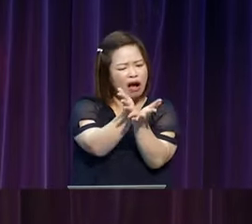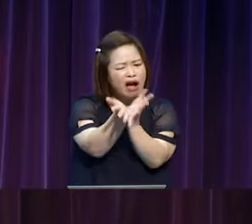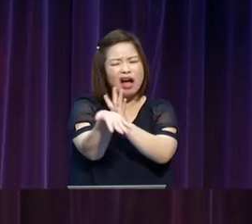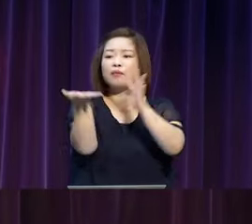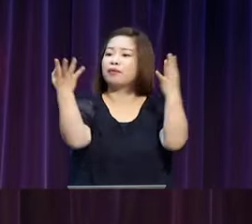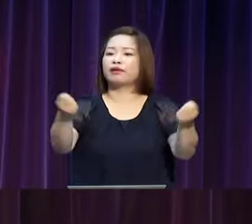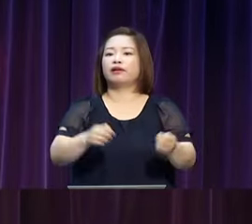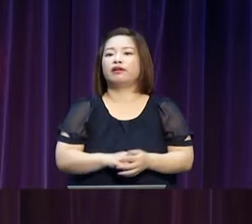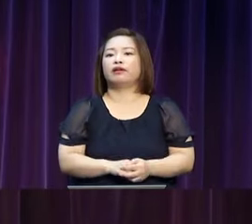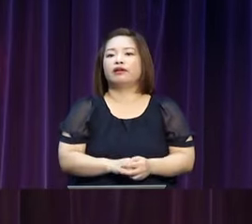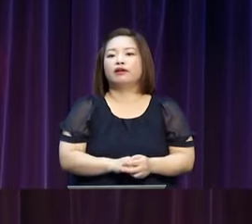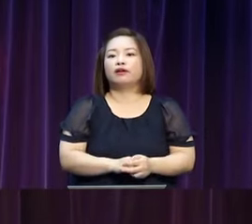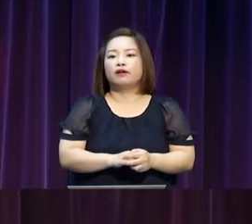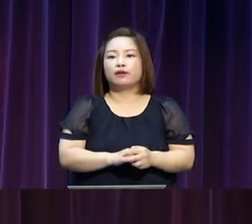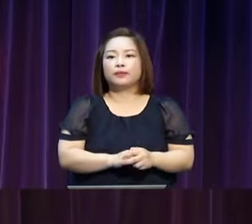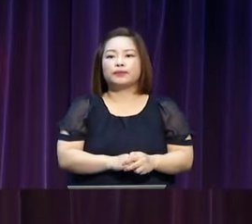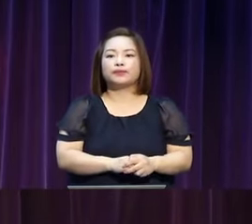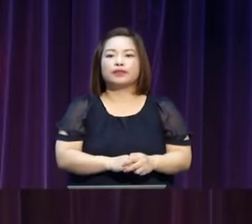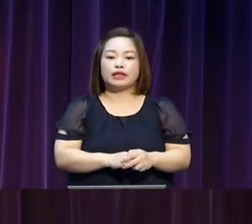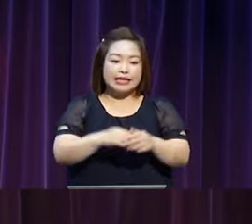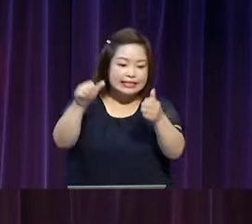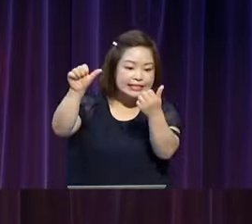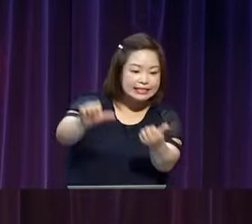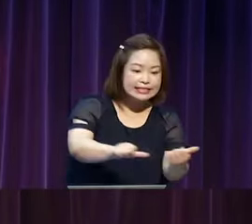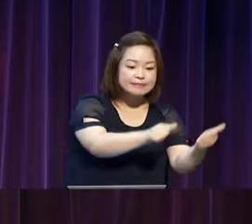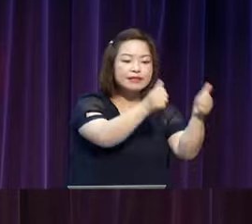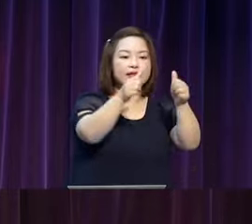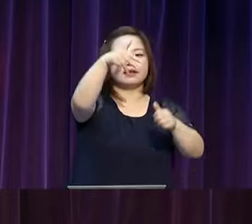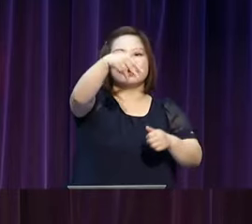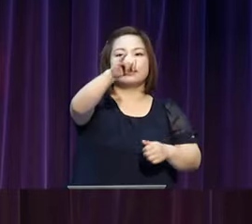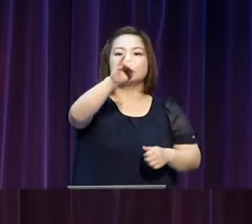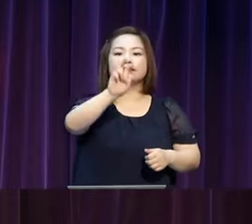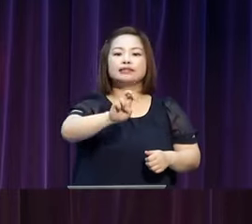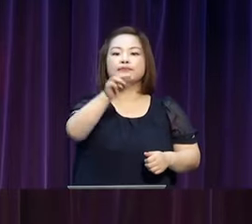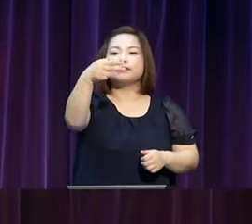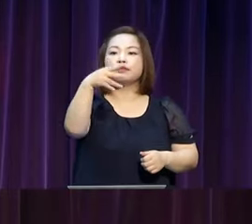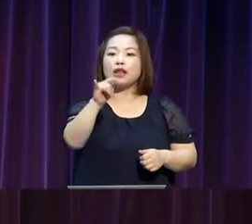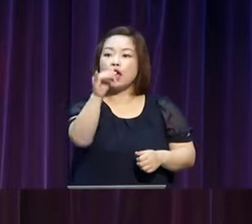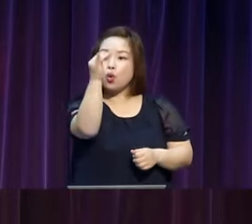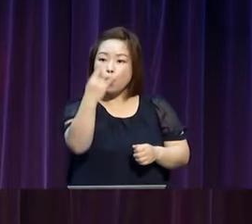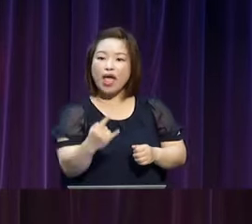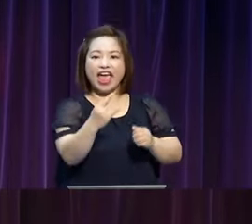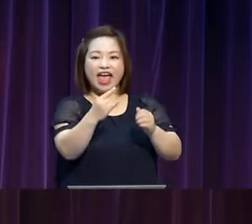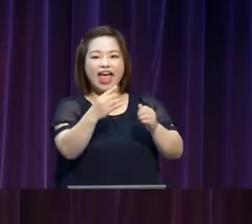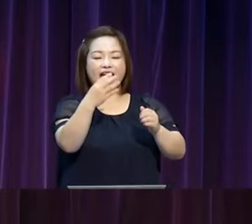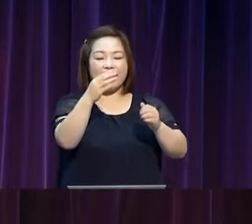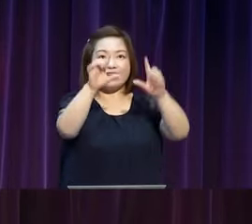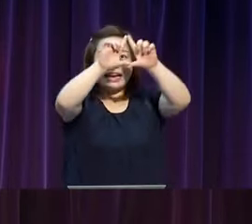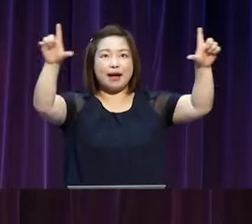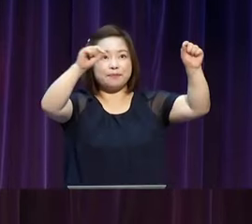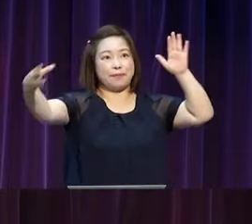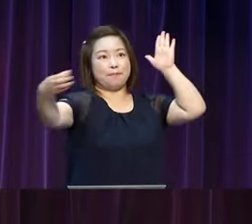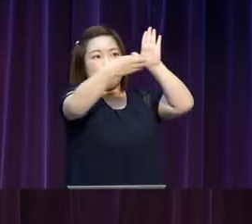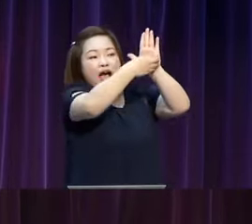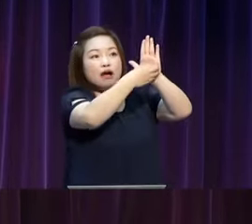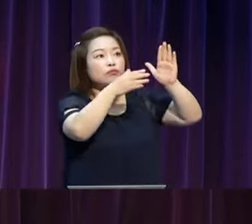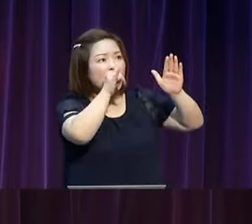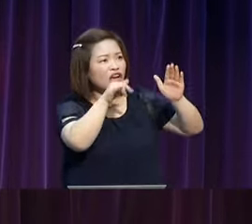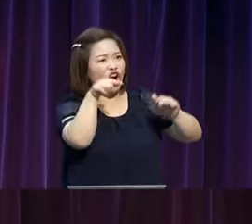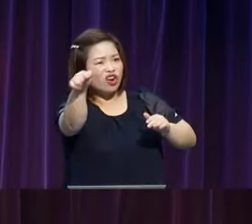아니에요. 그런데 침례라고 하는 간판을 달고 있으니까 아, 여기가 저긴가 보다